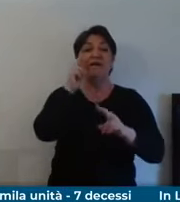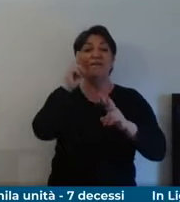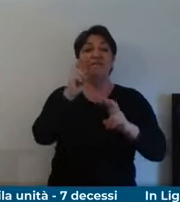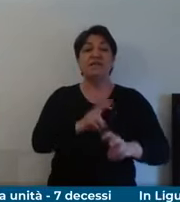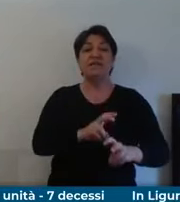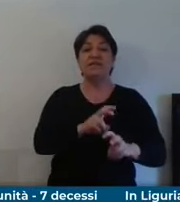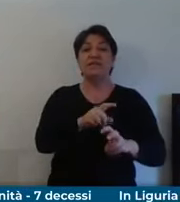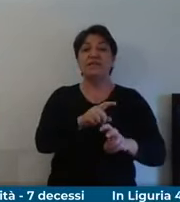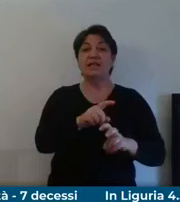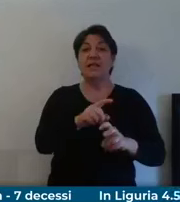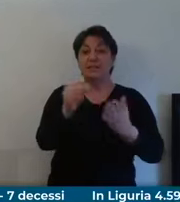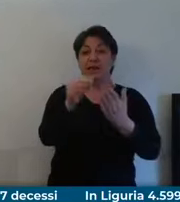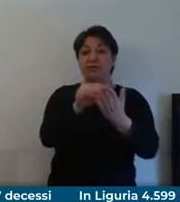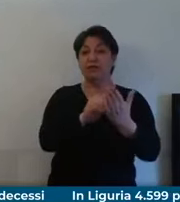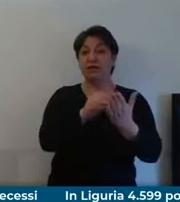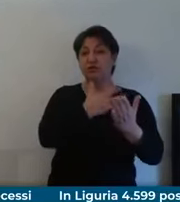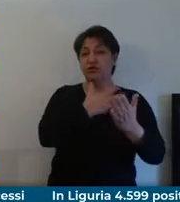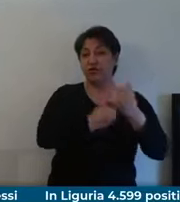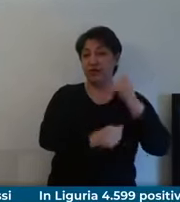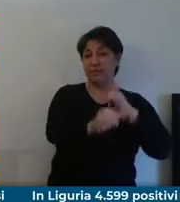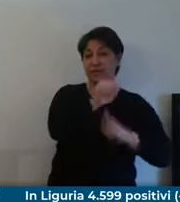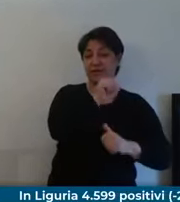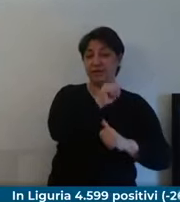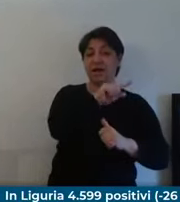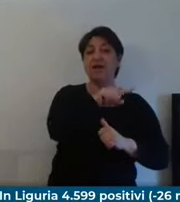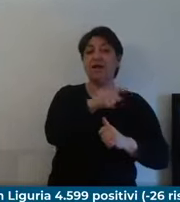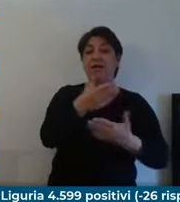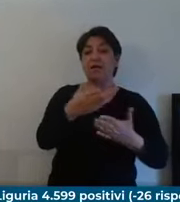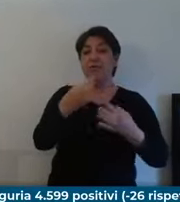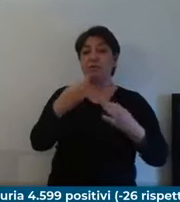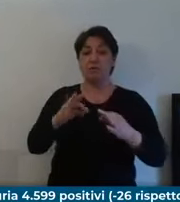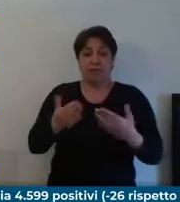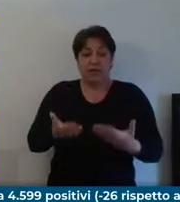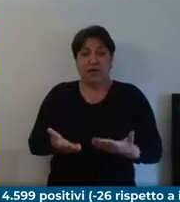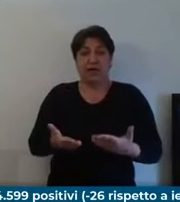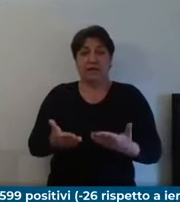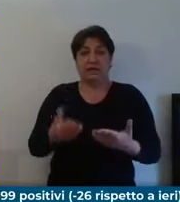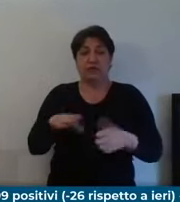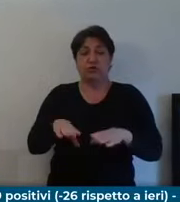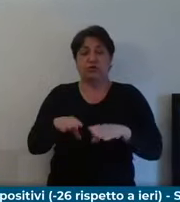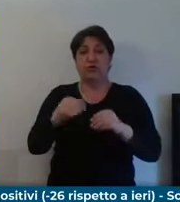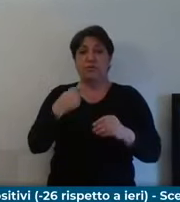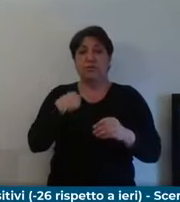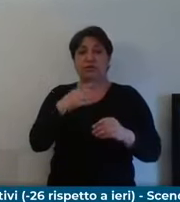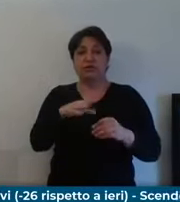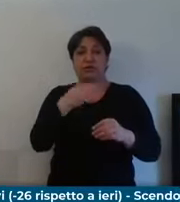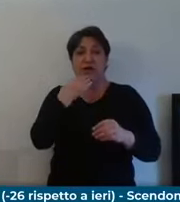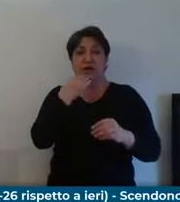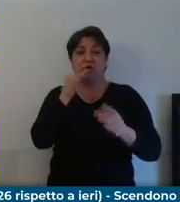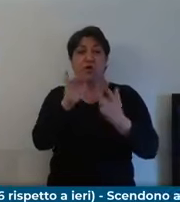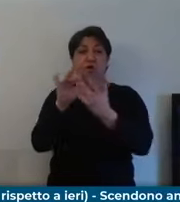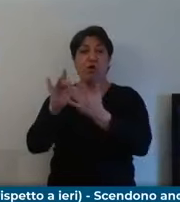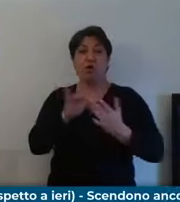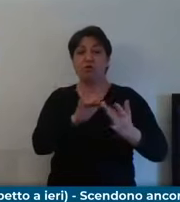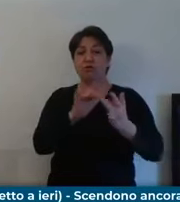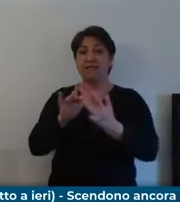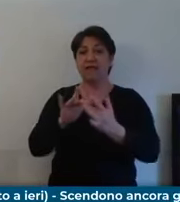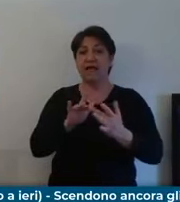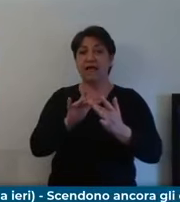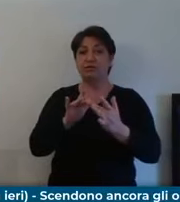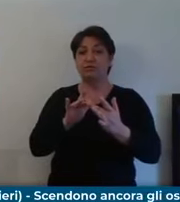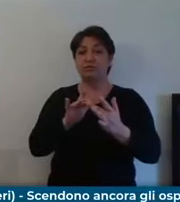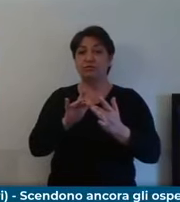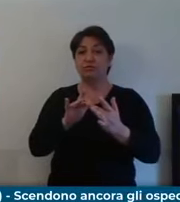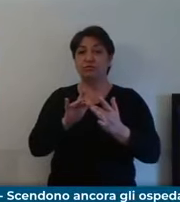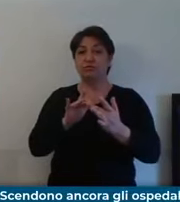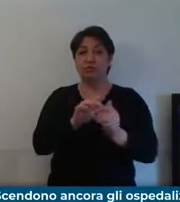prescrittore per rifissare una data per la visita sospesa. Probabilmente riusciremo nei primi giorni di